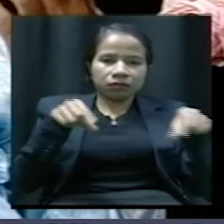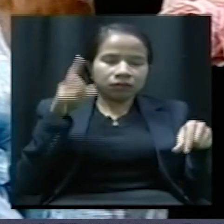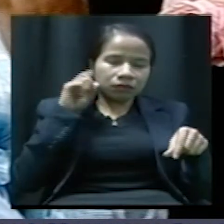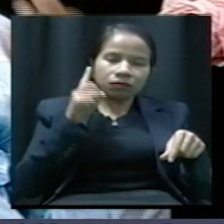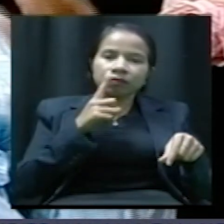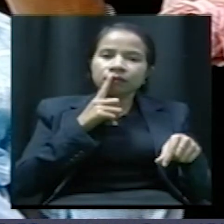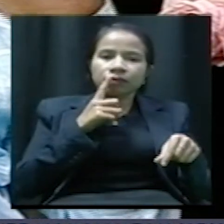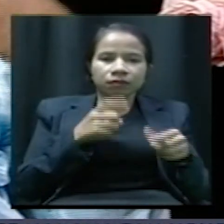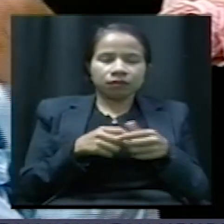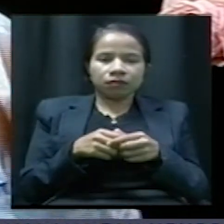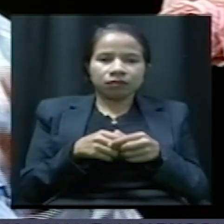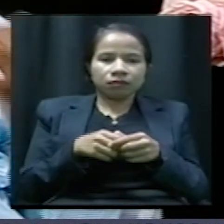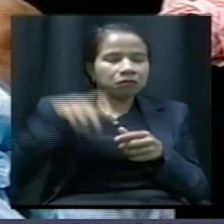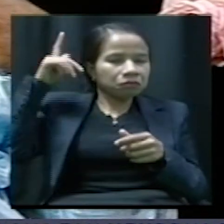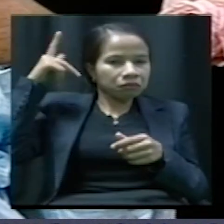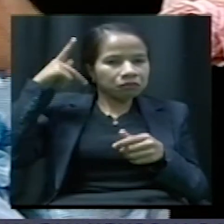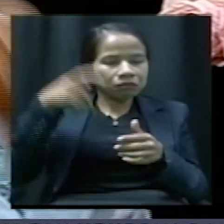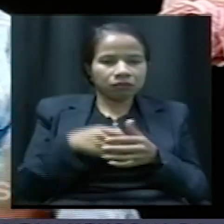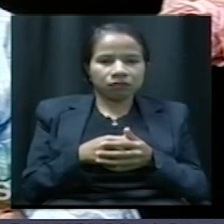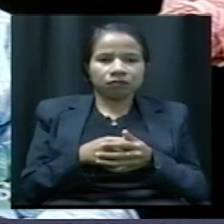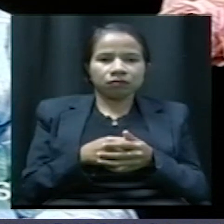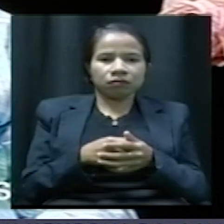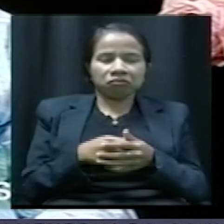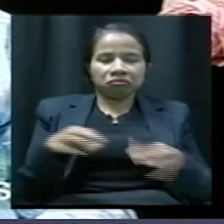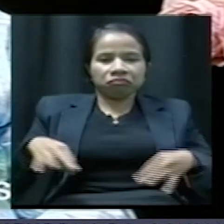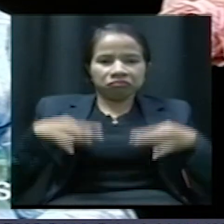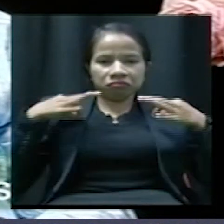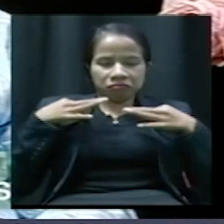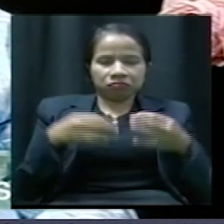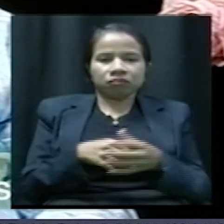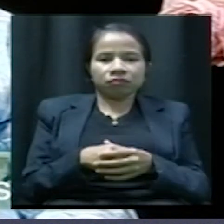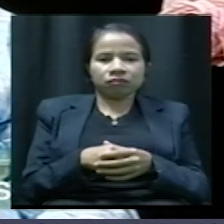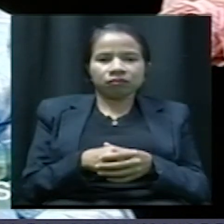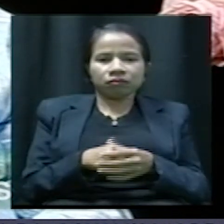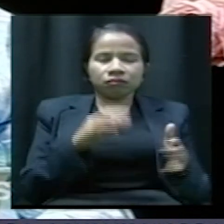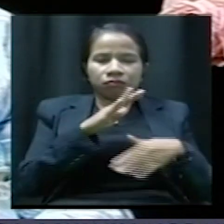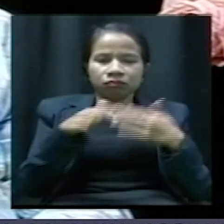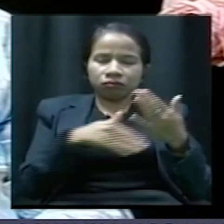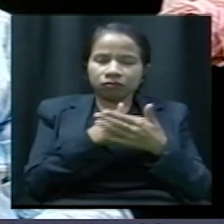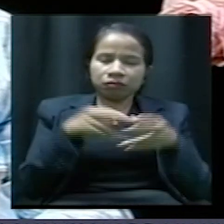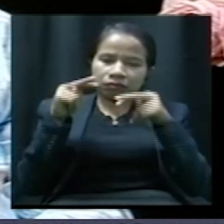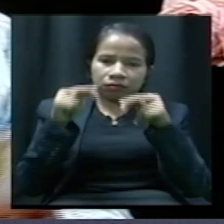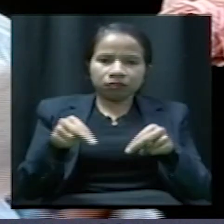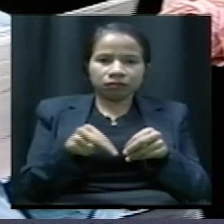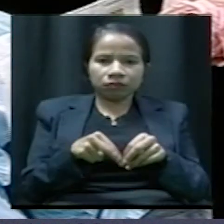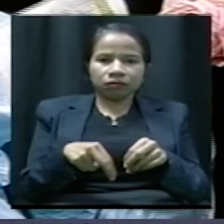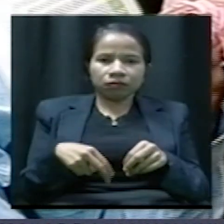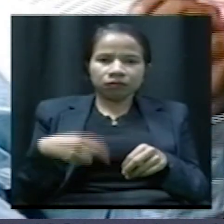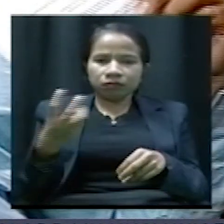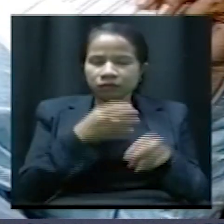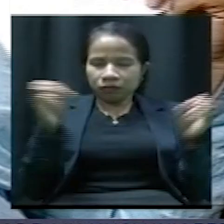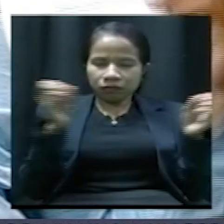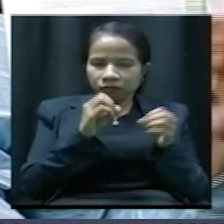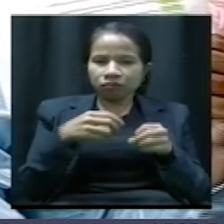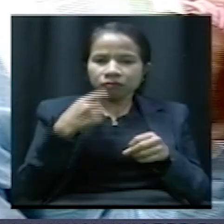matan, tilun, psikososial. Nomor saya sebutkan. Antara buat sirane presija kita laus